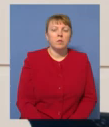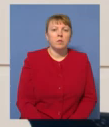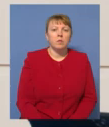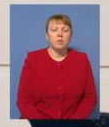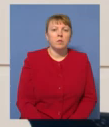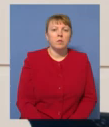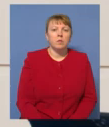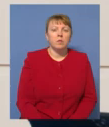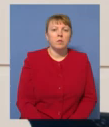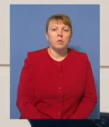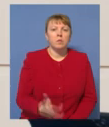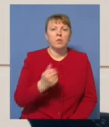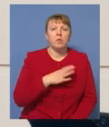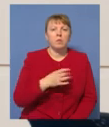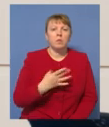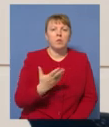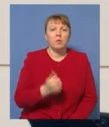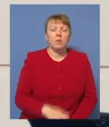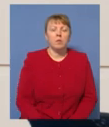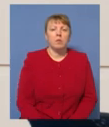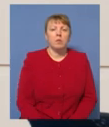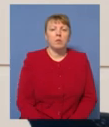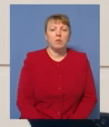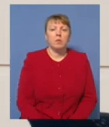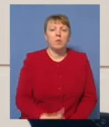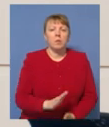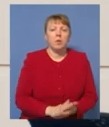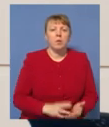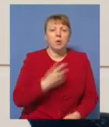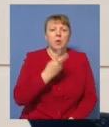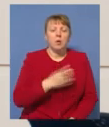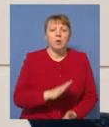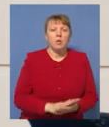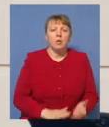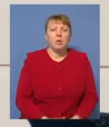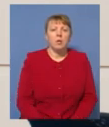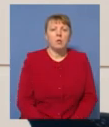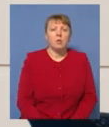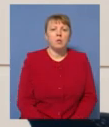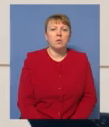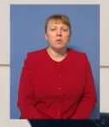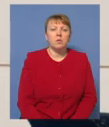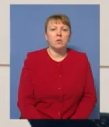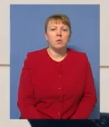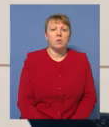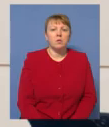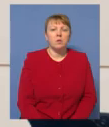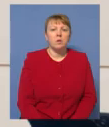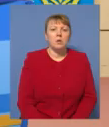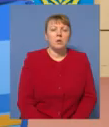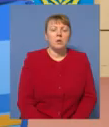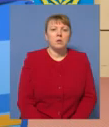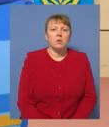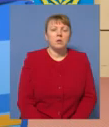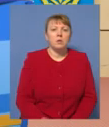такие мероприятия проводятся. Дальше будет только продолжаться. Но опять-таки это говорит о